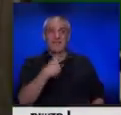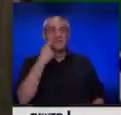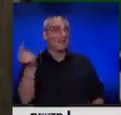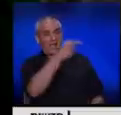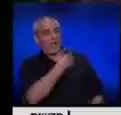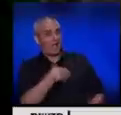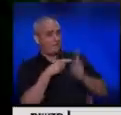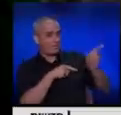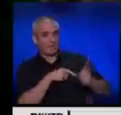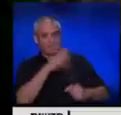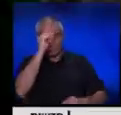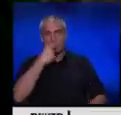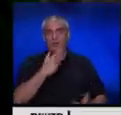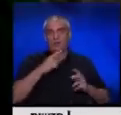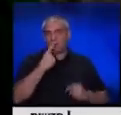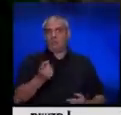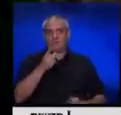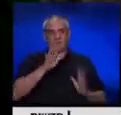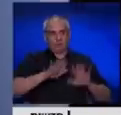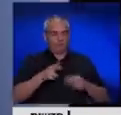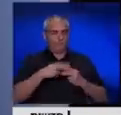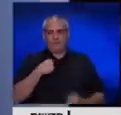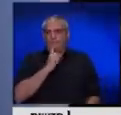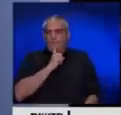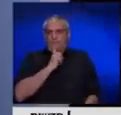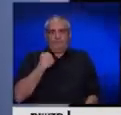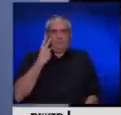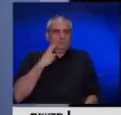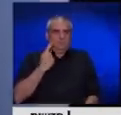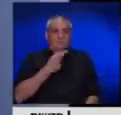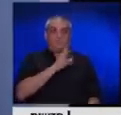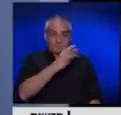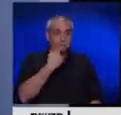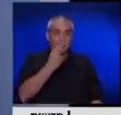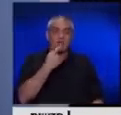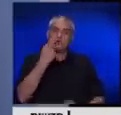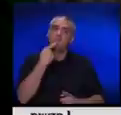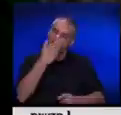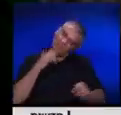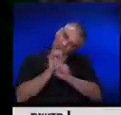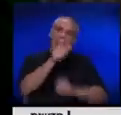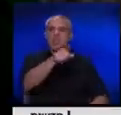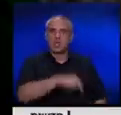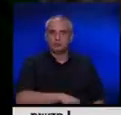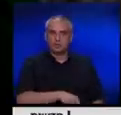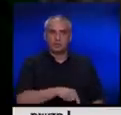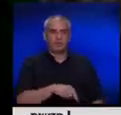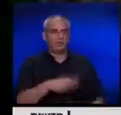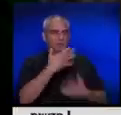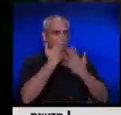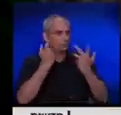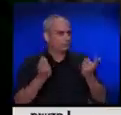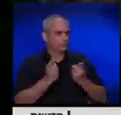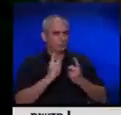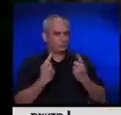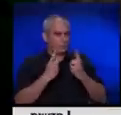חרמן עליה. והבחור אומר, ואתה יושב ליד ואתה שותק. אז סוסי אומר לבחור, אתה תגיד לה שאתה לא שותה. וברור לך שמה